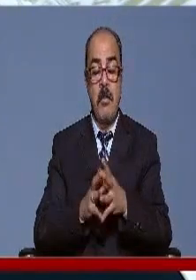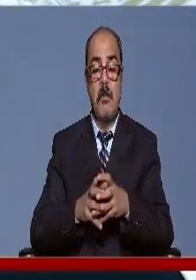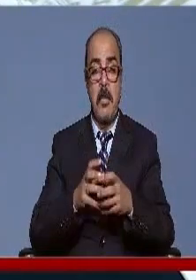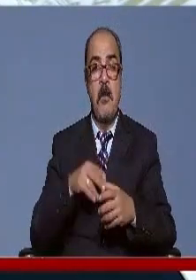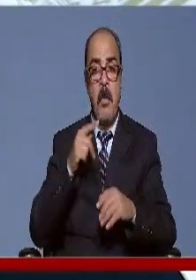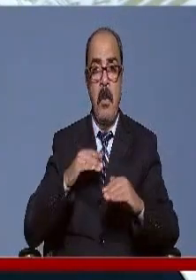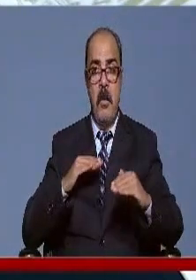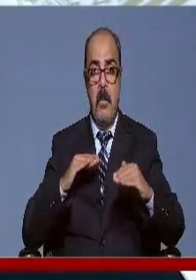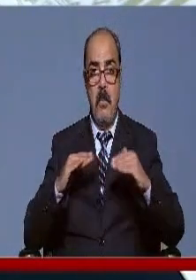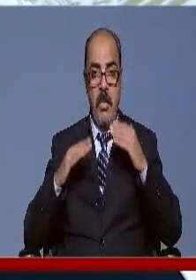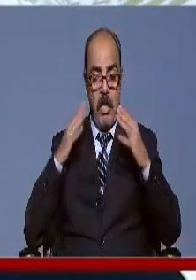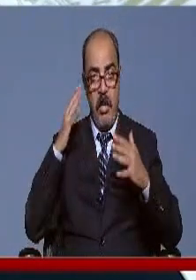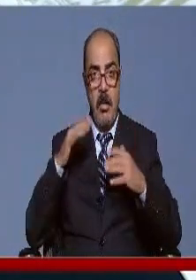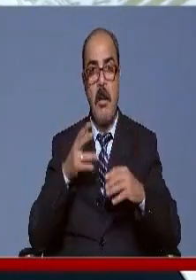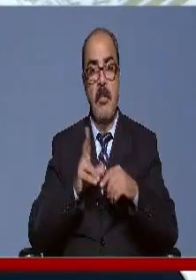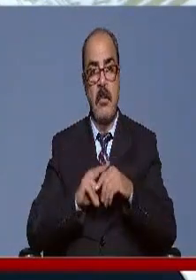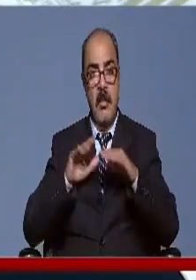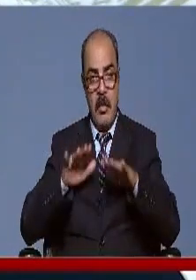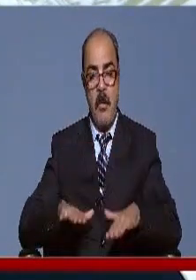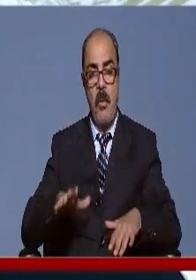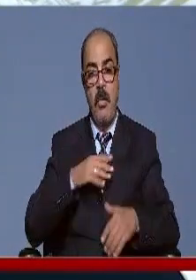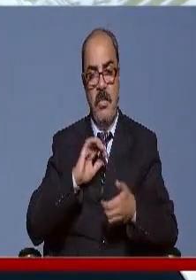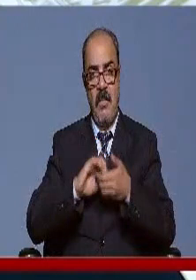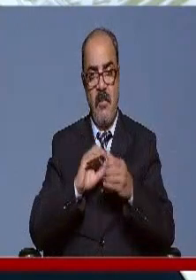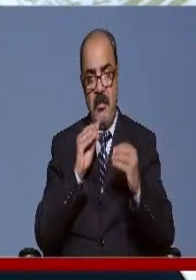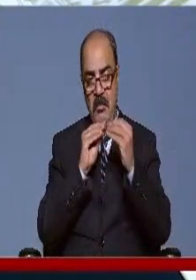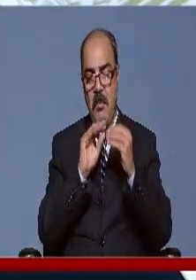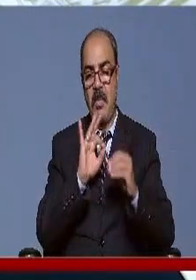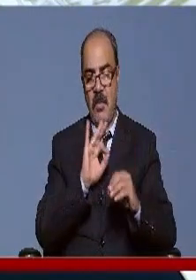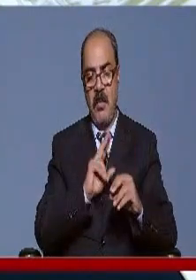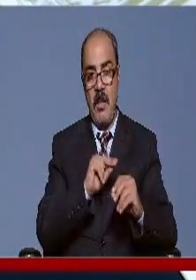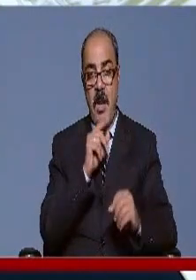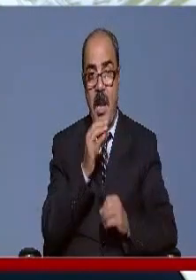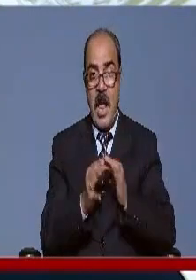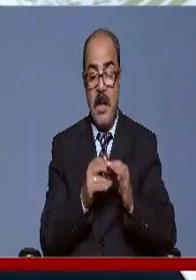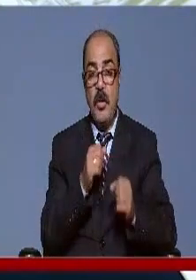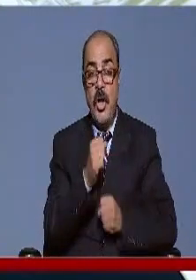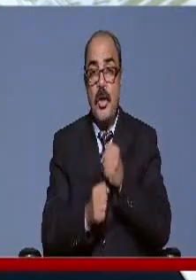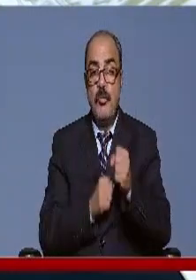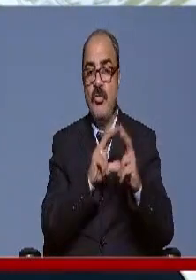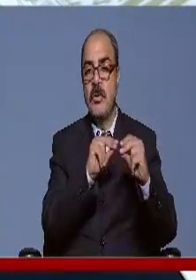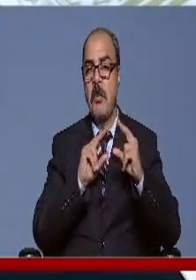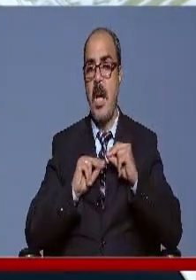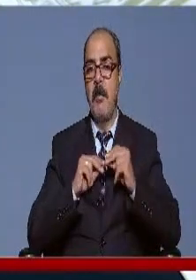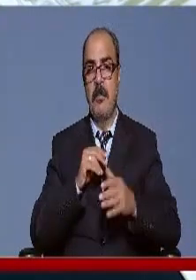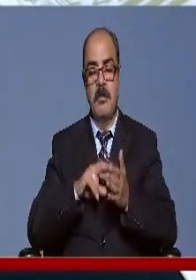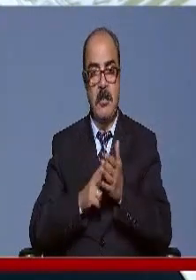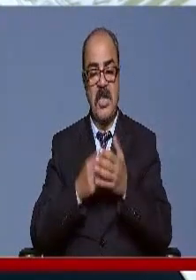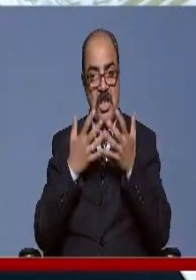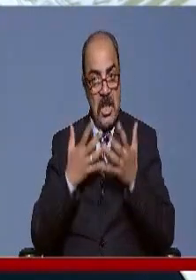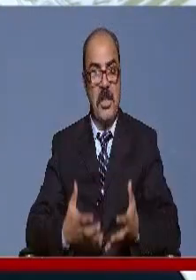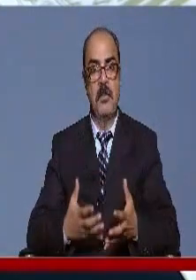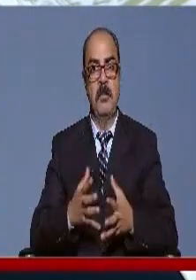الاستقرار والأمن في منطقتنا. وإحنا توافقنا على أن النقطة دي محتاجة أن إحنا نتحرك ونعمل بشكل مكثف فيها من